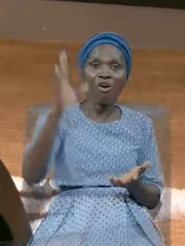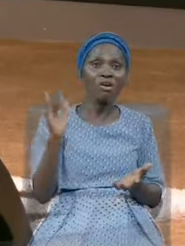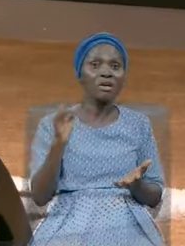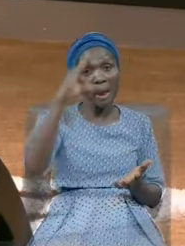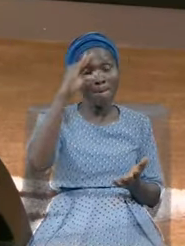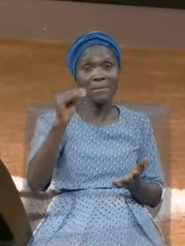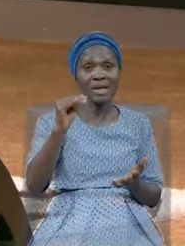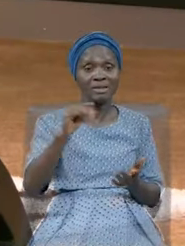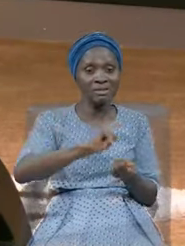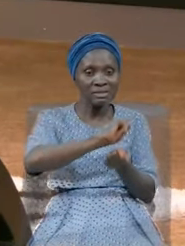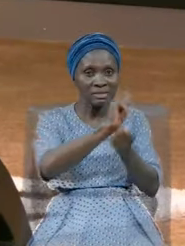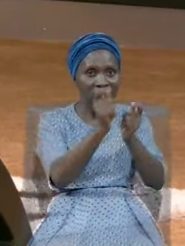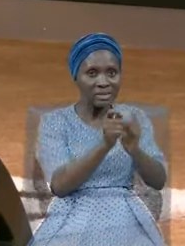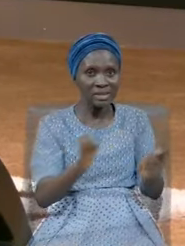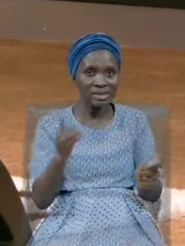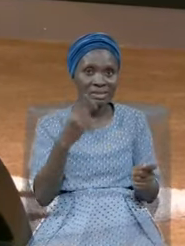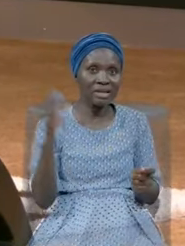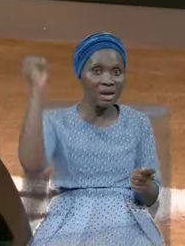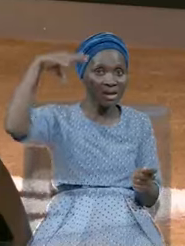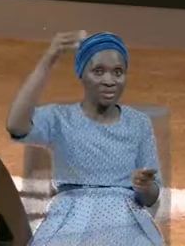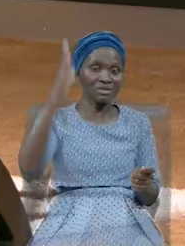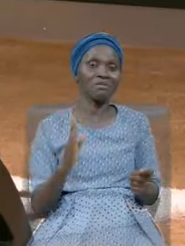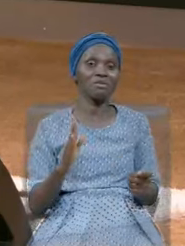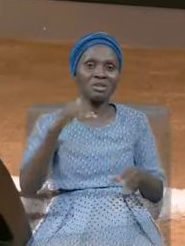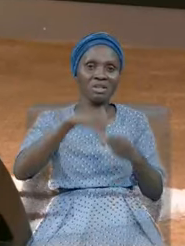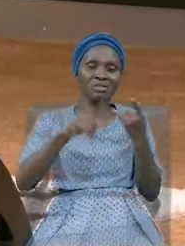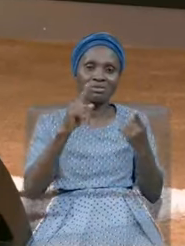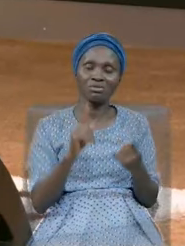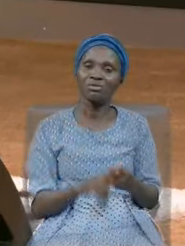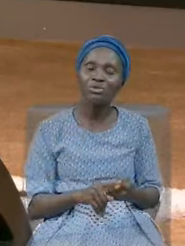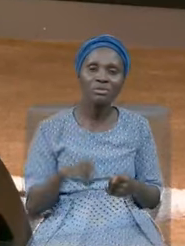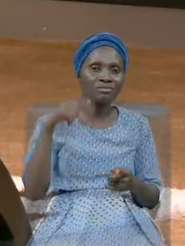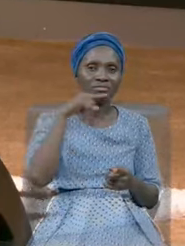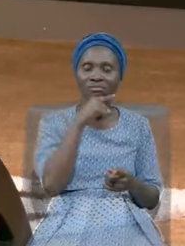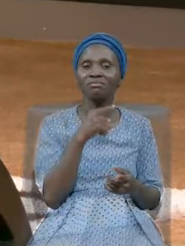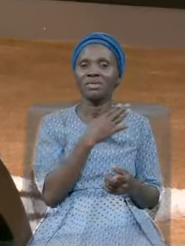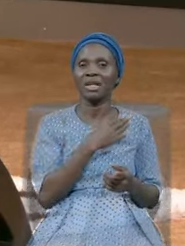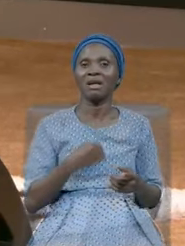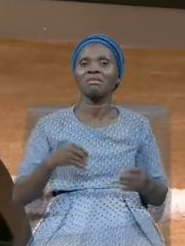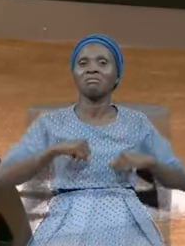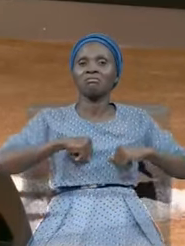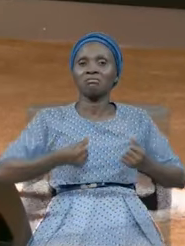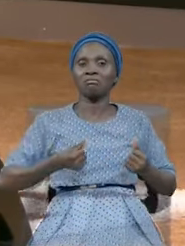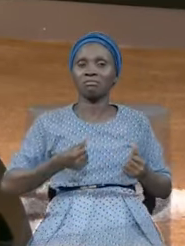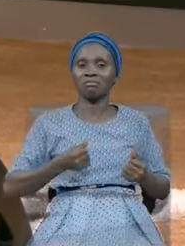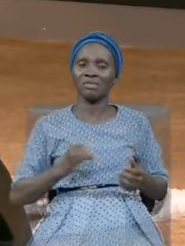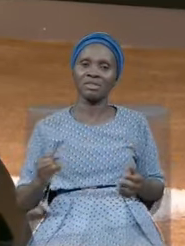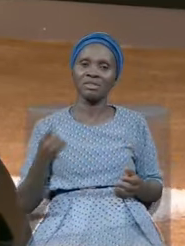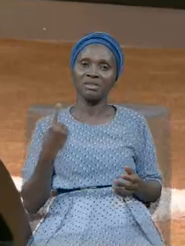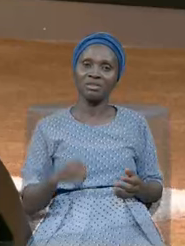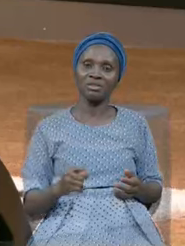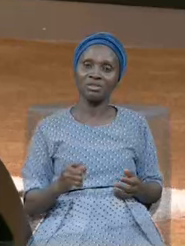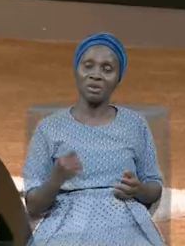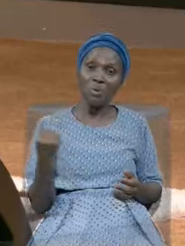la grâce de notre Dieu en dis solutions et qui réunit notre